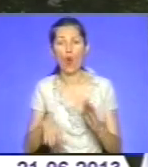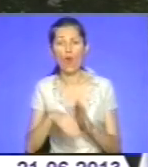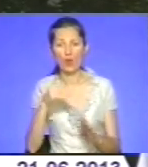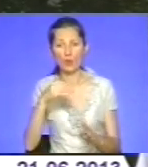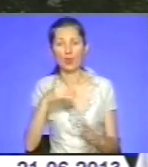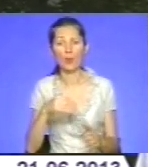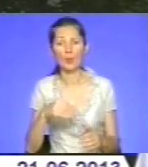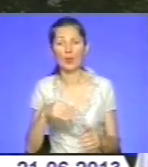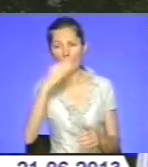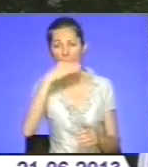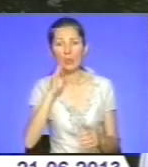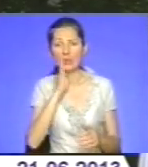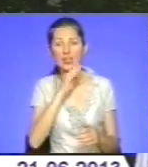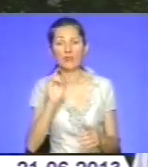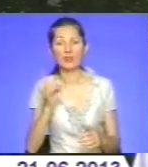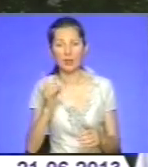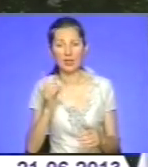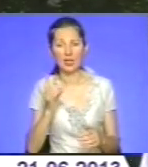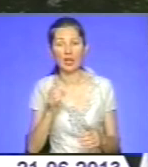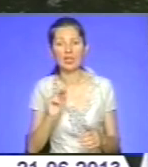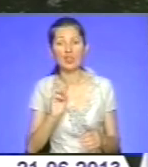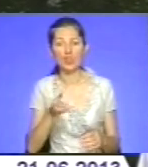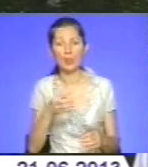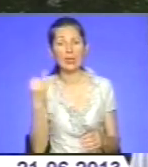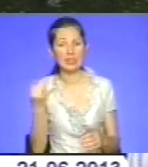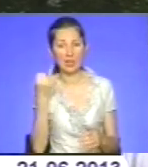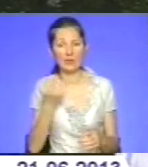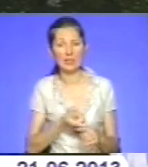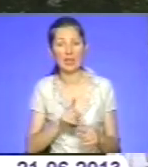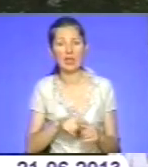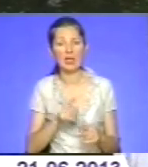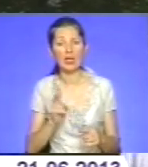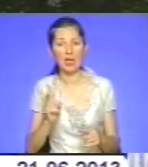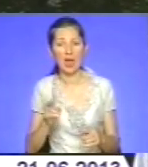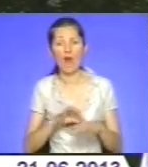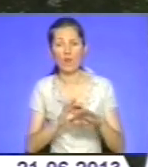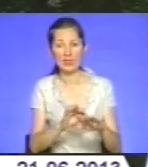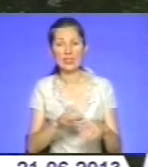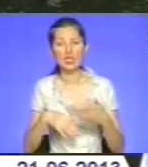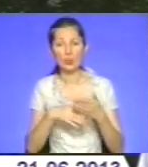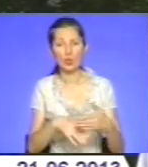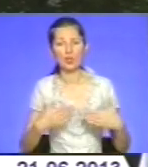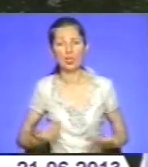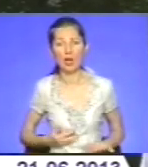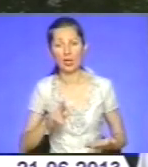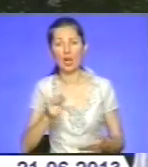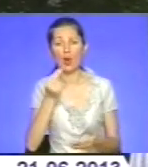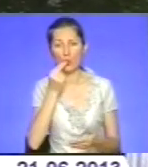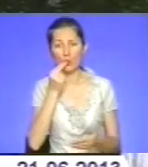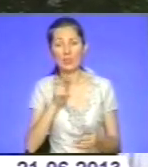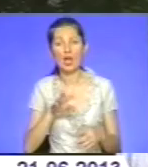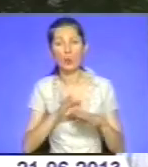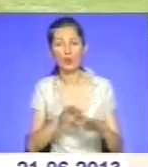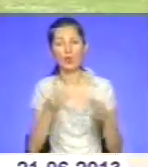виборі дитини, чим цікавитися, який вести спосіб життя, як харчуватися, як проводити вільний час,